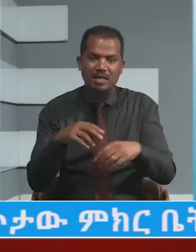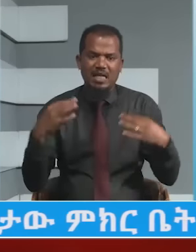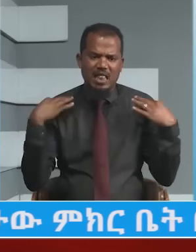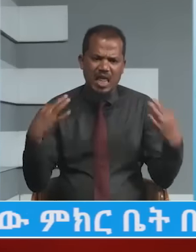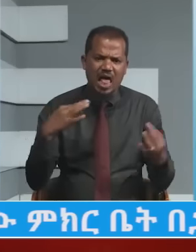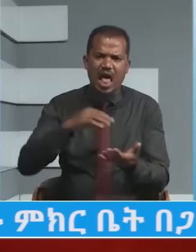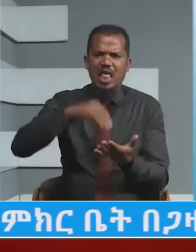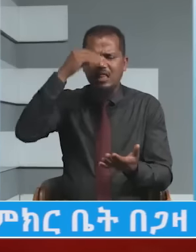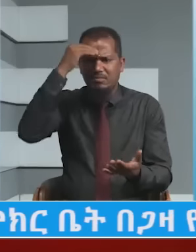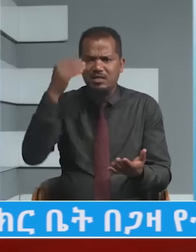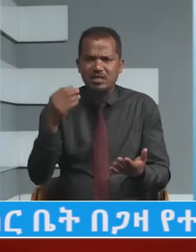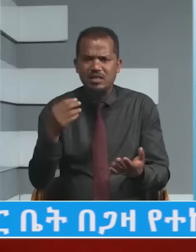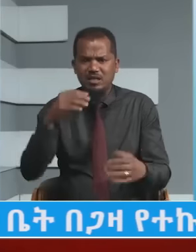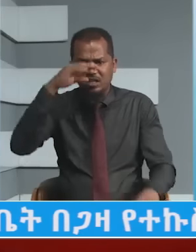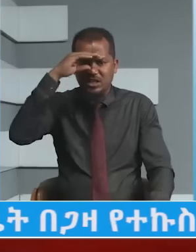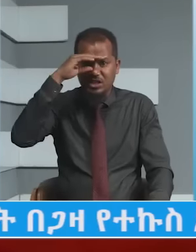ጤና የትምህርት